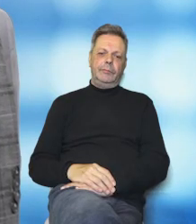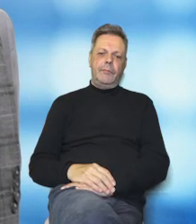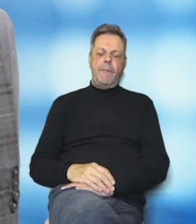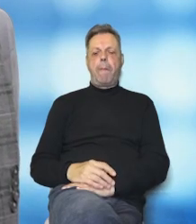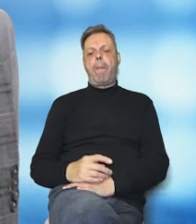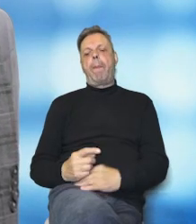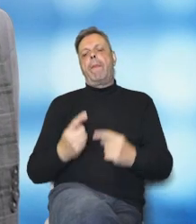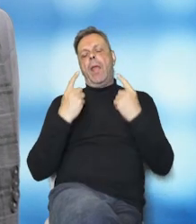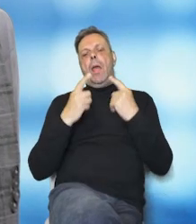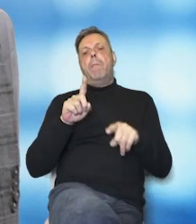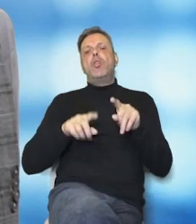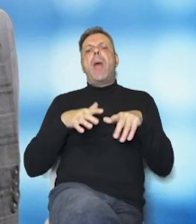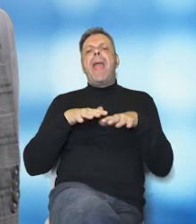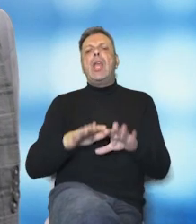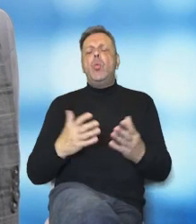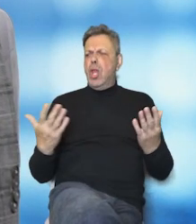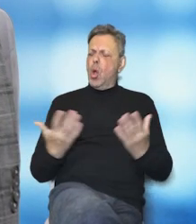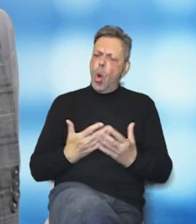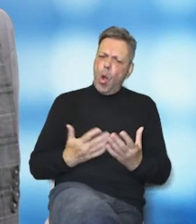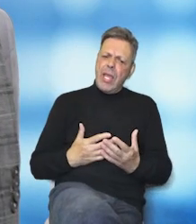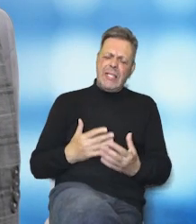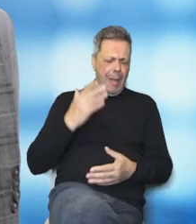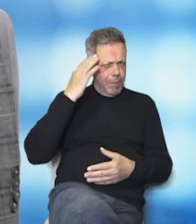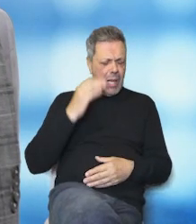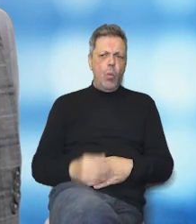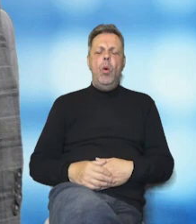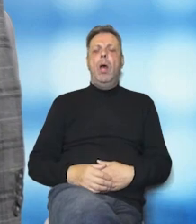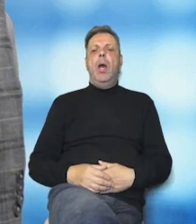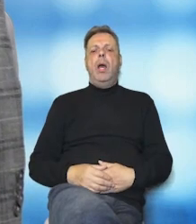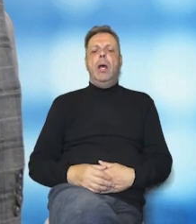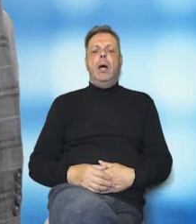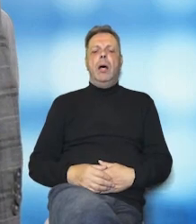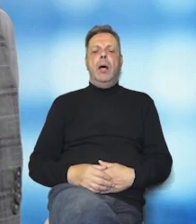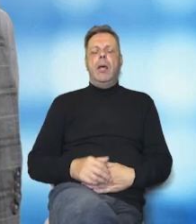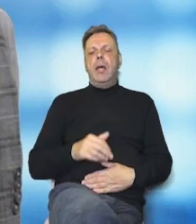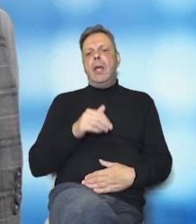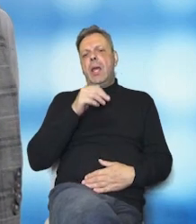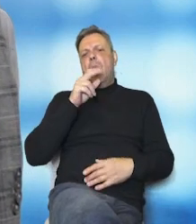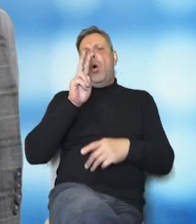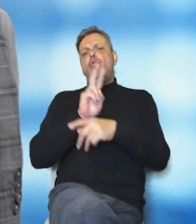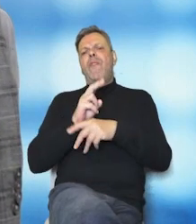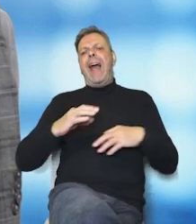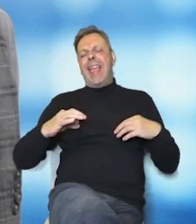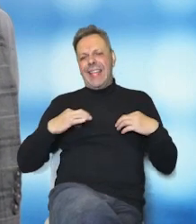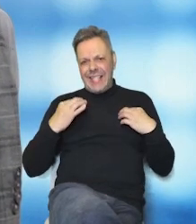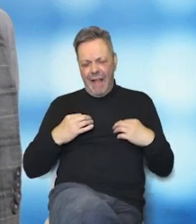Postoje neki ljudi koji se brinu za i očuvanje zdravlja.